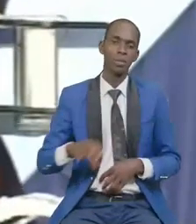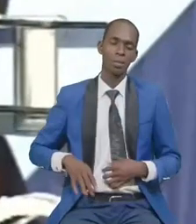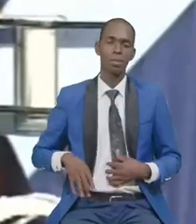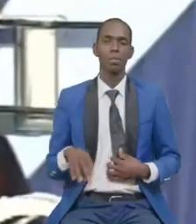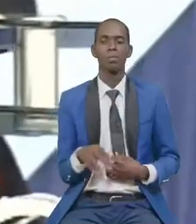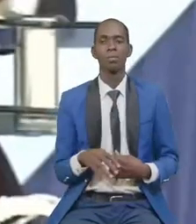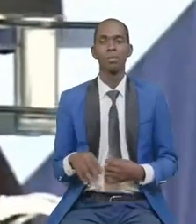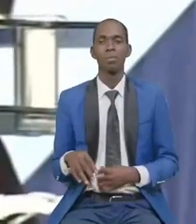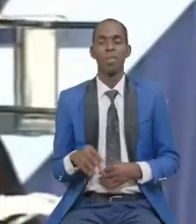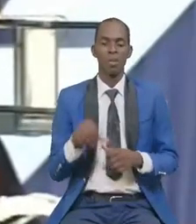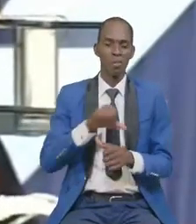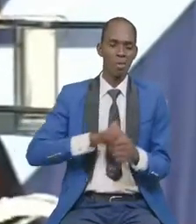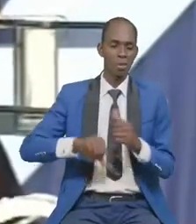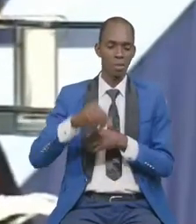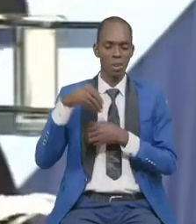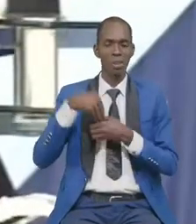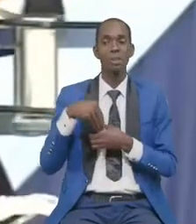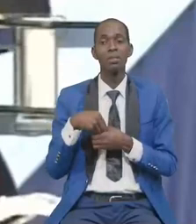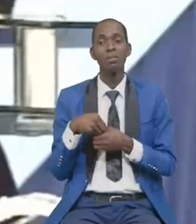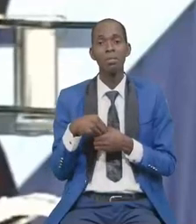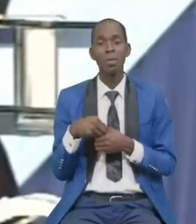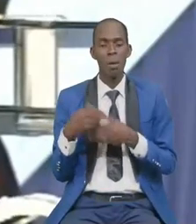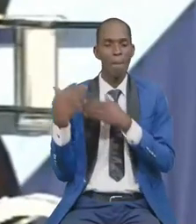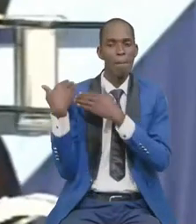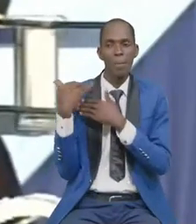communion avec lui, portant la croix,